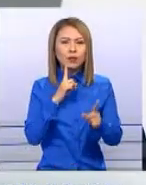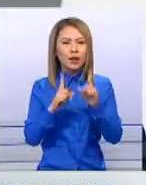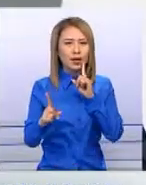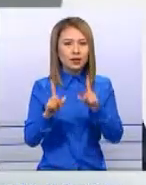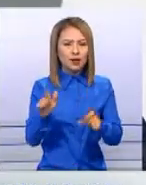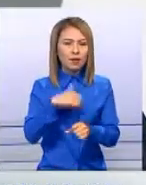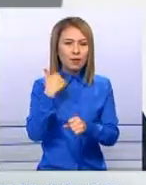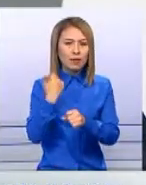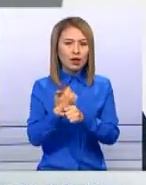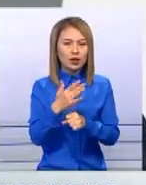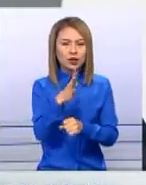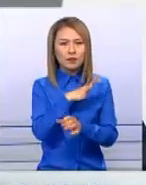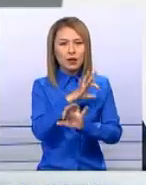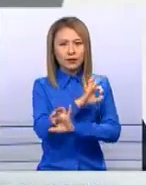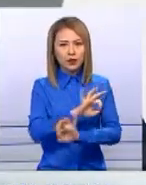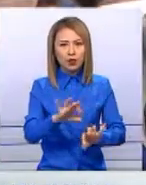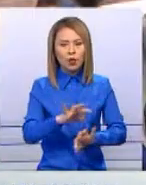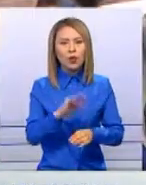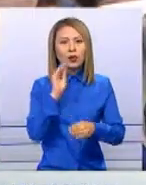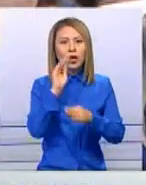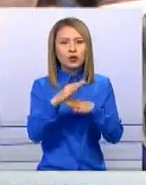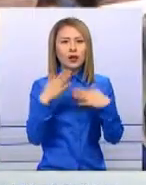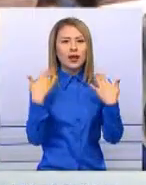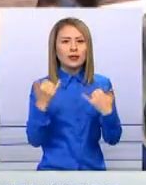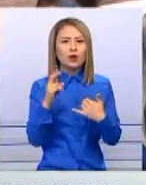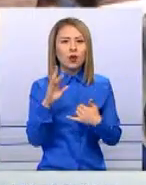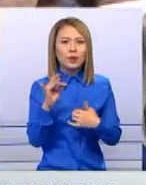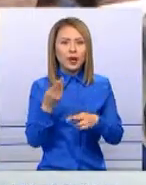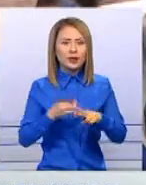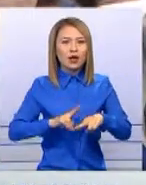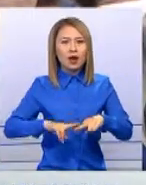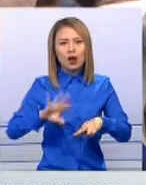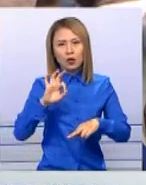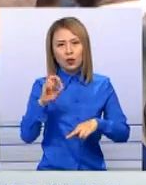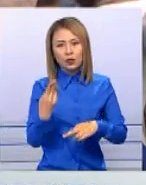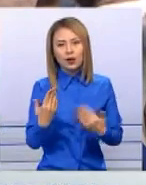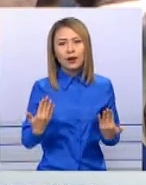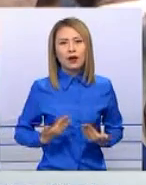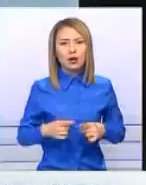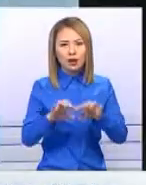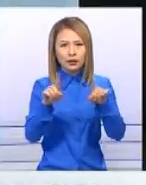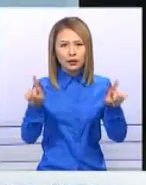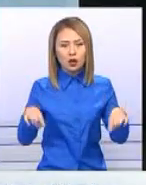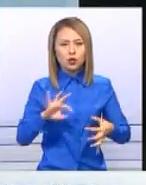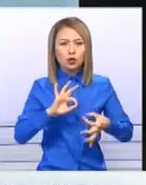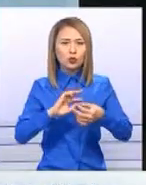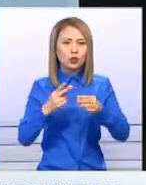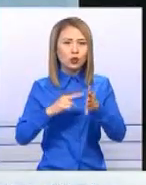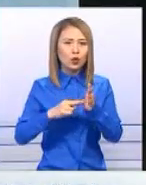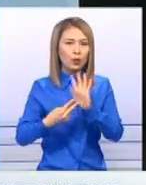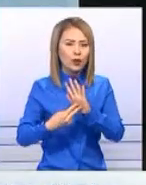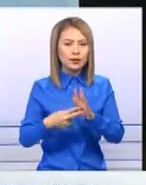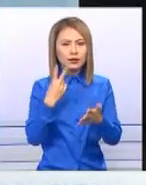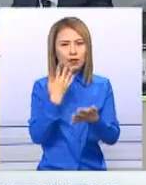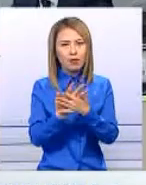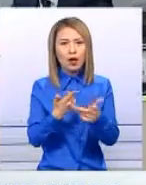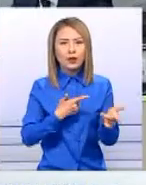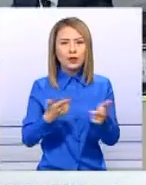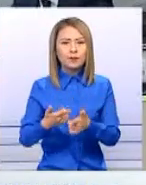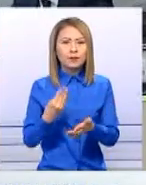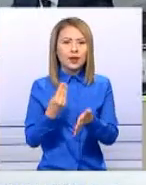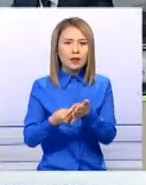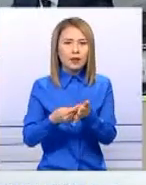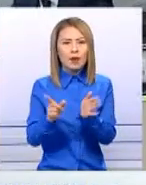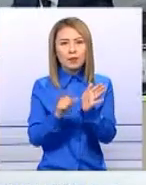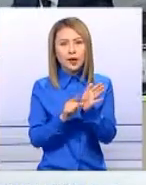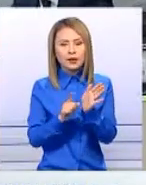үкімет корпорациясының басшысы мәлімдеді. Оның айтуынша, қазір корпорация әлеуметтік карта жобасын әзірлеп жатыр. Осы арқылы халық жәрдемақы